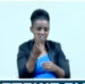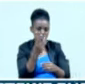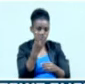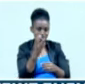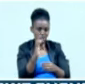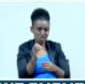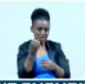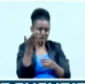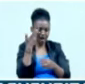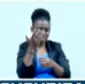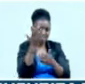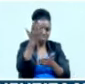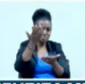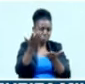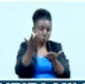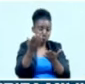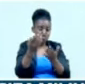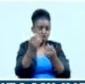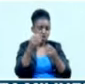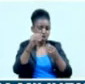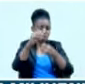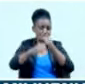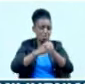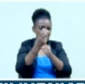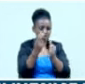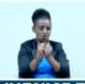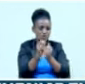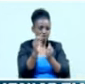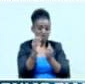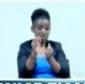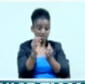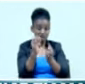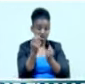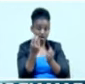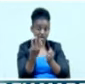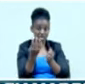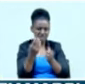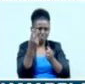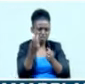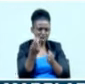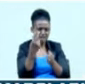240,000 n'ibiro 80 mu mwaka wa 2014 igera kuri tone 21